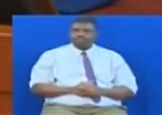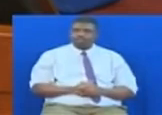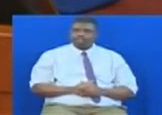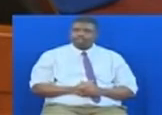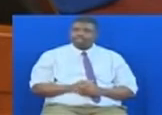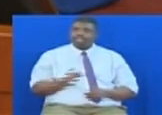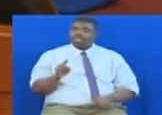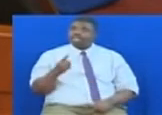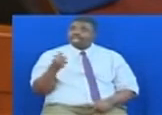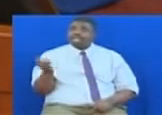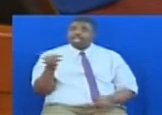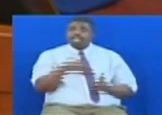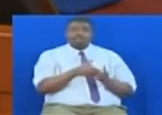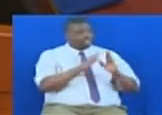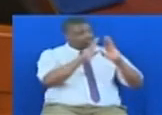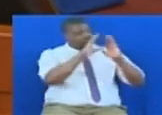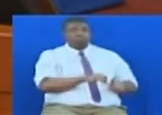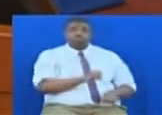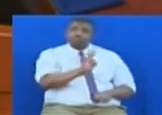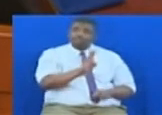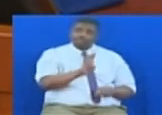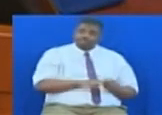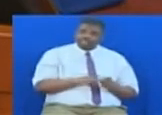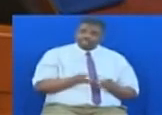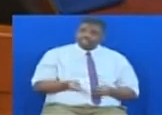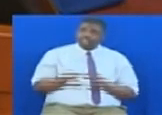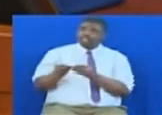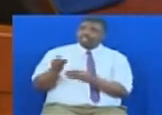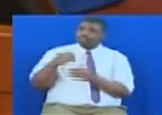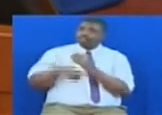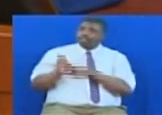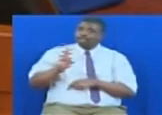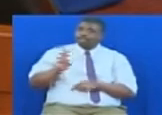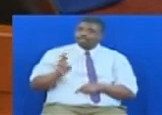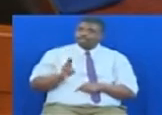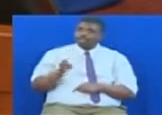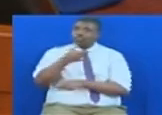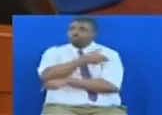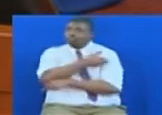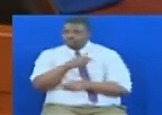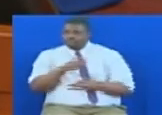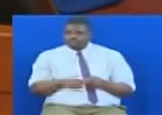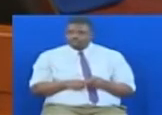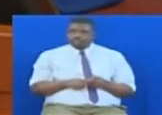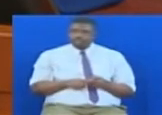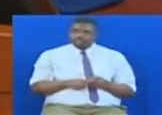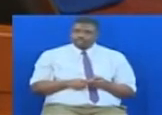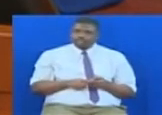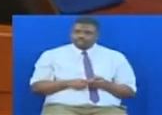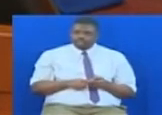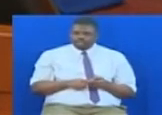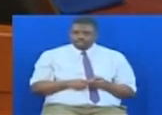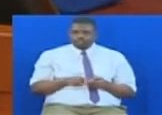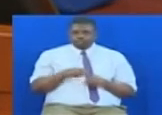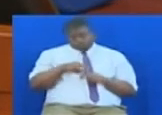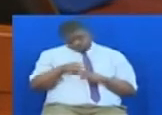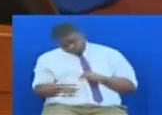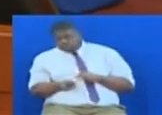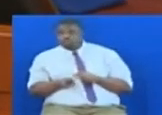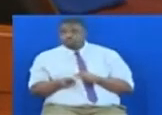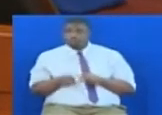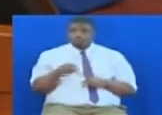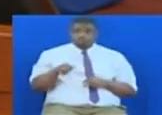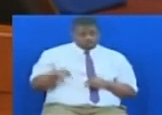Nani ameripoti wapi? Nani amempeleka nani hospitali? Kwani ukishateguka unajipeleka mwenyewe? Yatatoka hapa. Nyinyi subirini tu.